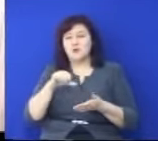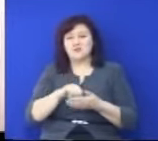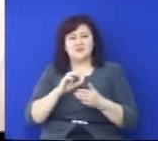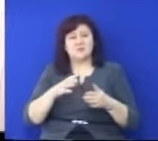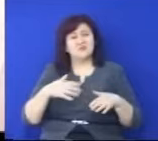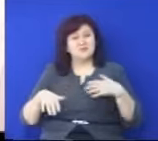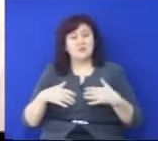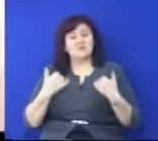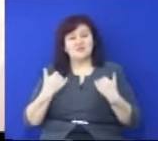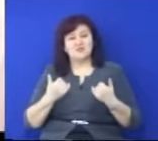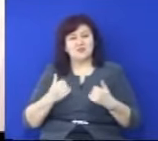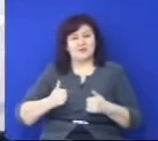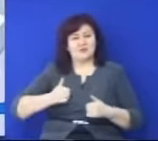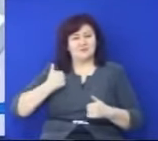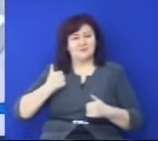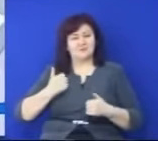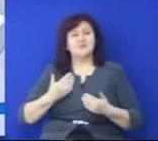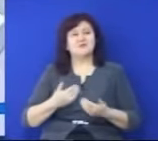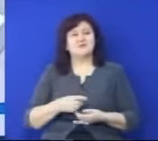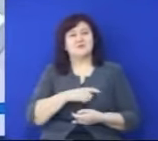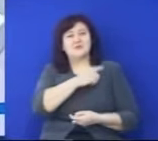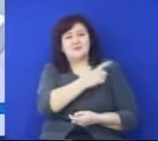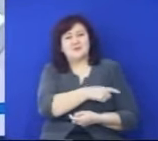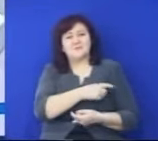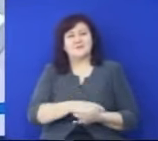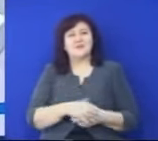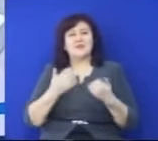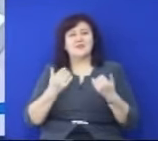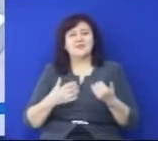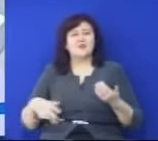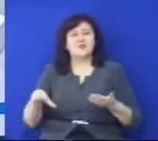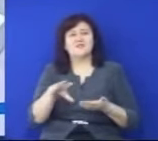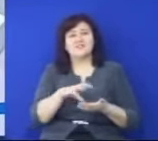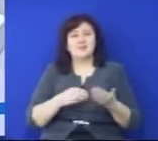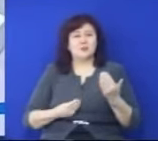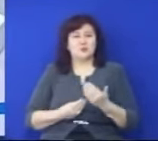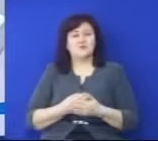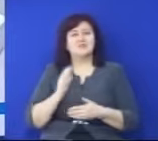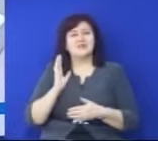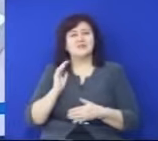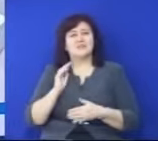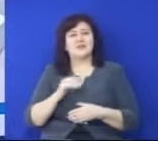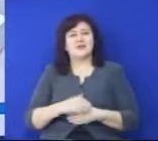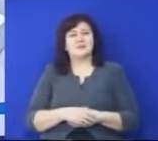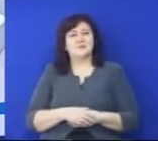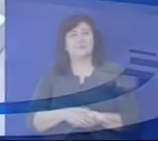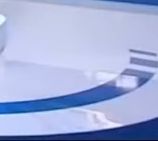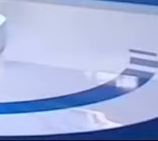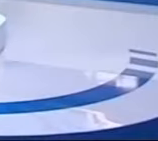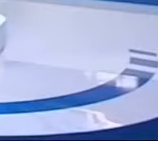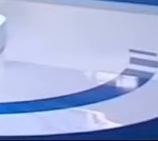өзіме тұра аламын. Бүгінгі жаңалықтар легі осындай, амандықта жүздескенше.